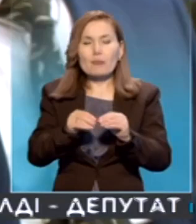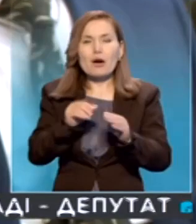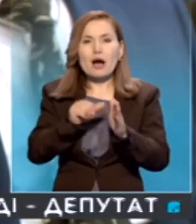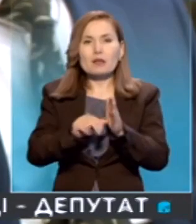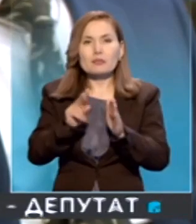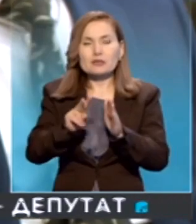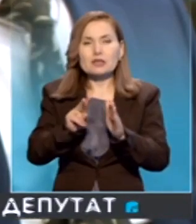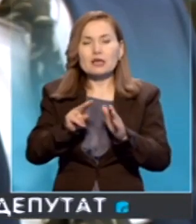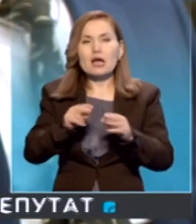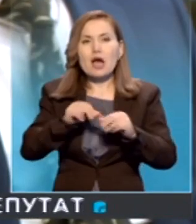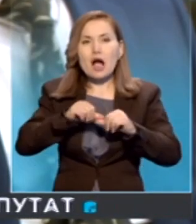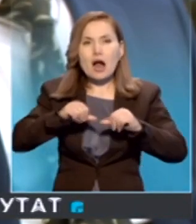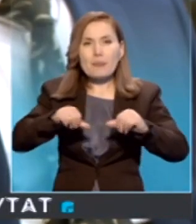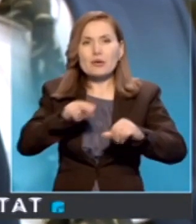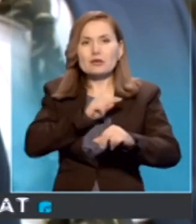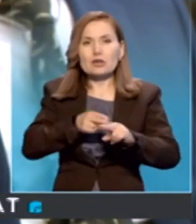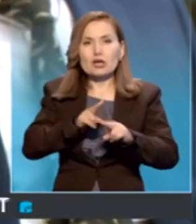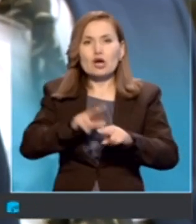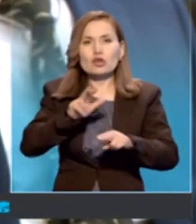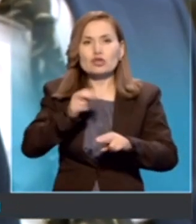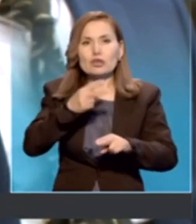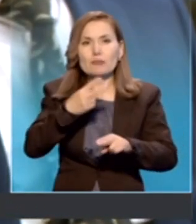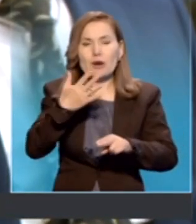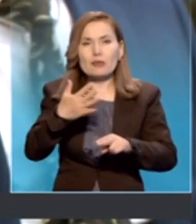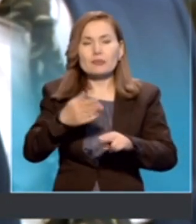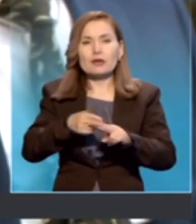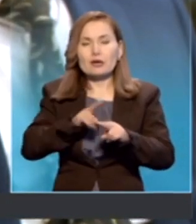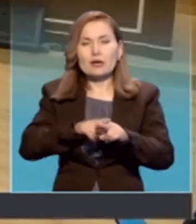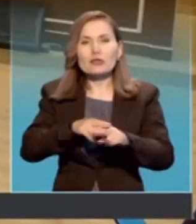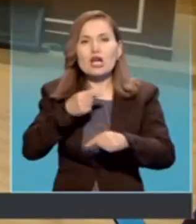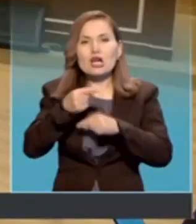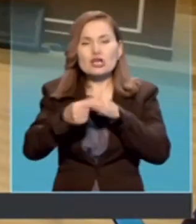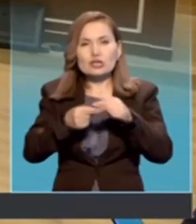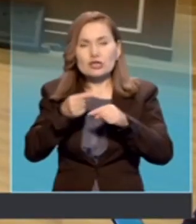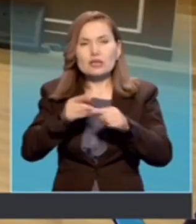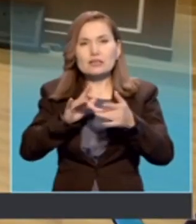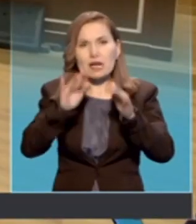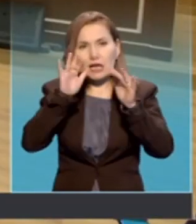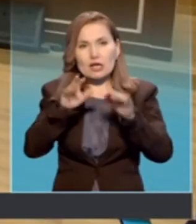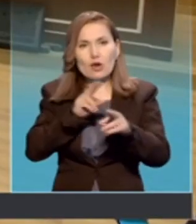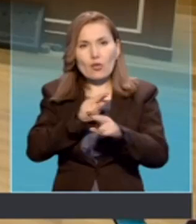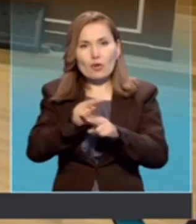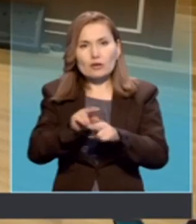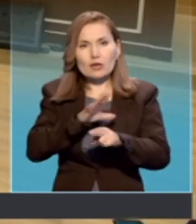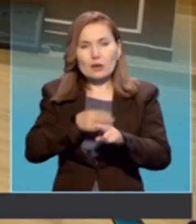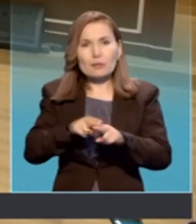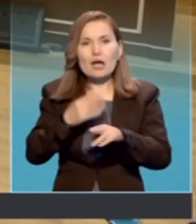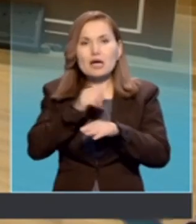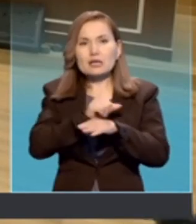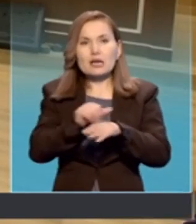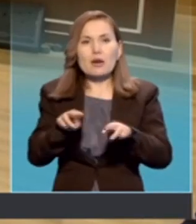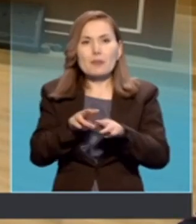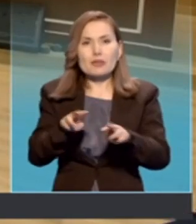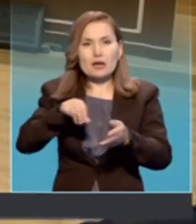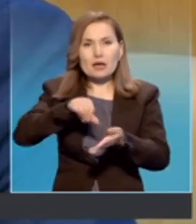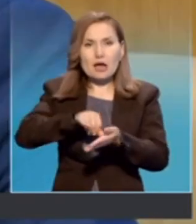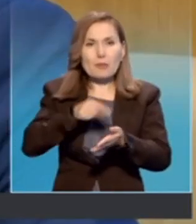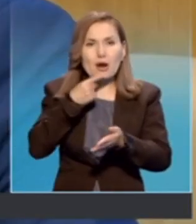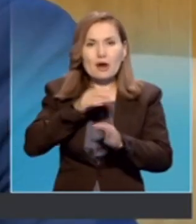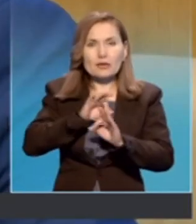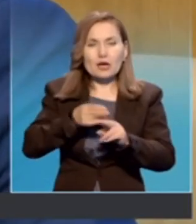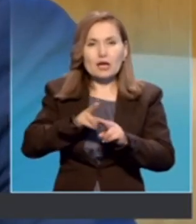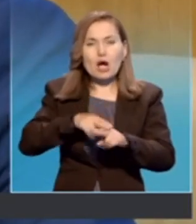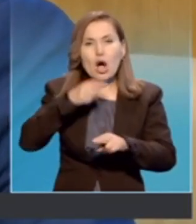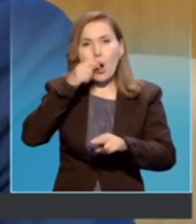жұмыс істейді. Олардың 325 мүшесі қашықтан оқытылған арнаулы тестілеуден өткен. Сыртқы істер министрлігі өкілдерінің айтуынша,